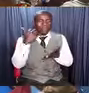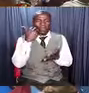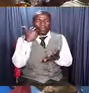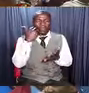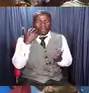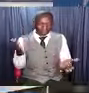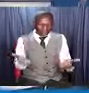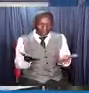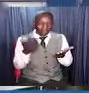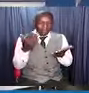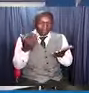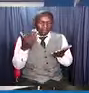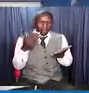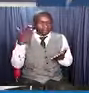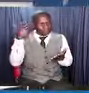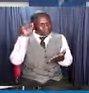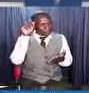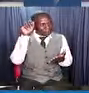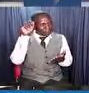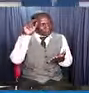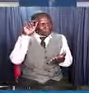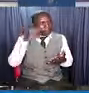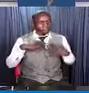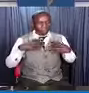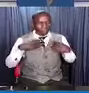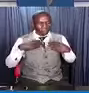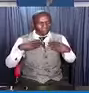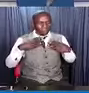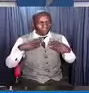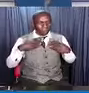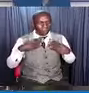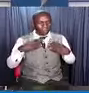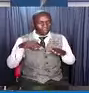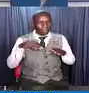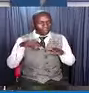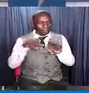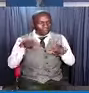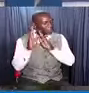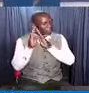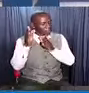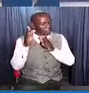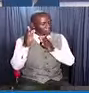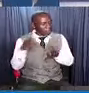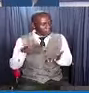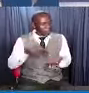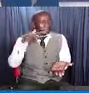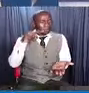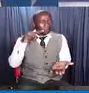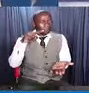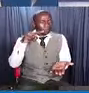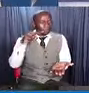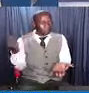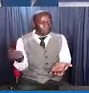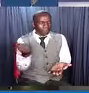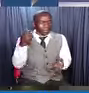lift. Umuinue. May you lift kichwa him. Kichwa kile. That head. Kifua kile. That bosom. Pale kitandani alipo. Where he is. Ainuke. Let him go